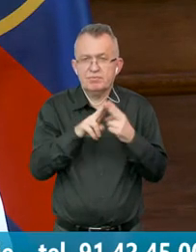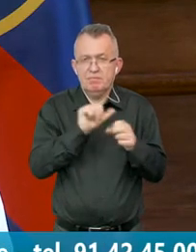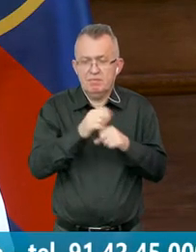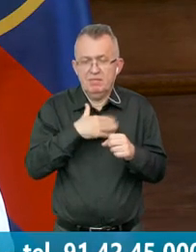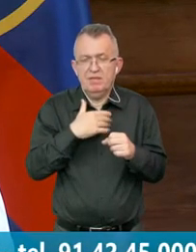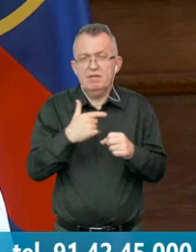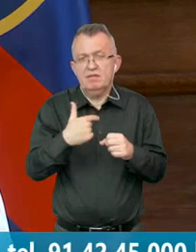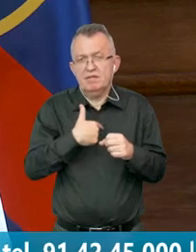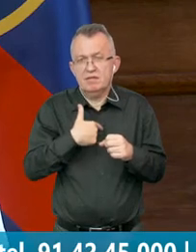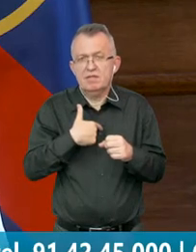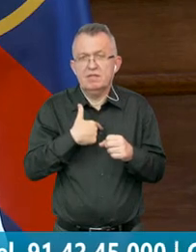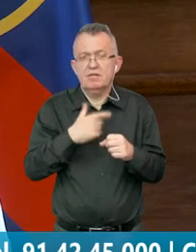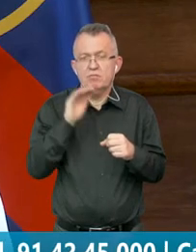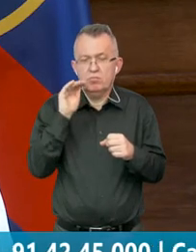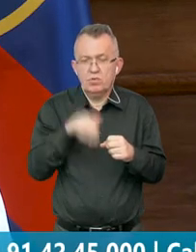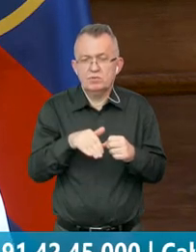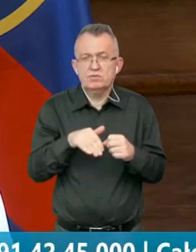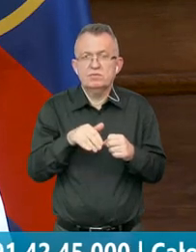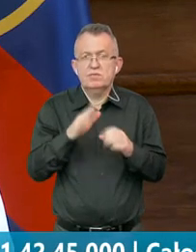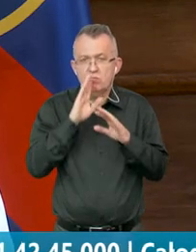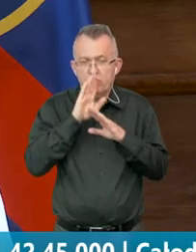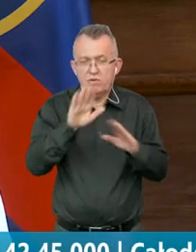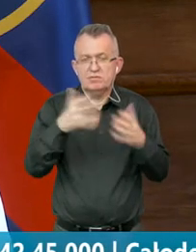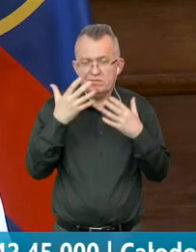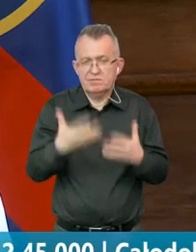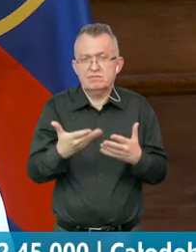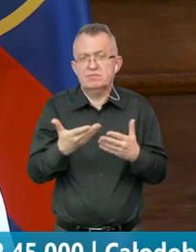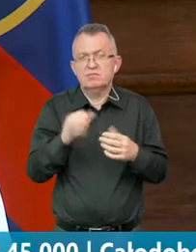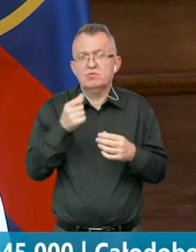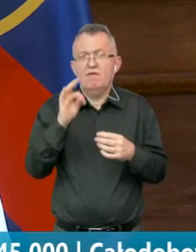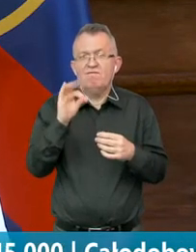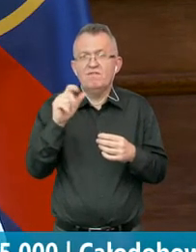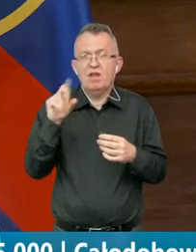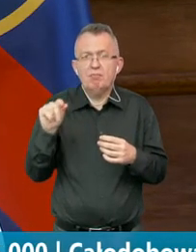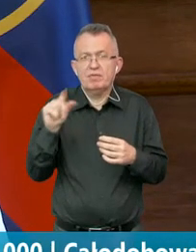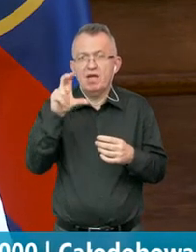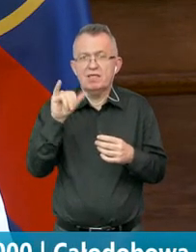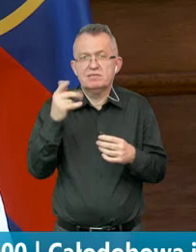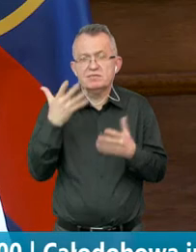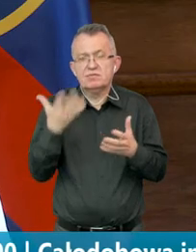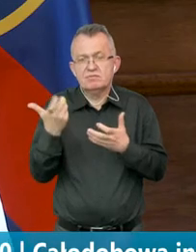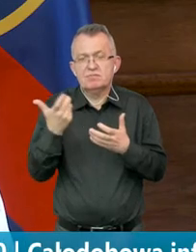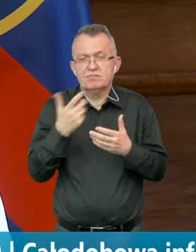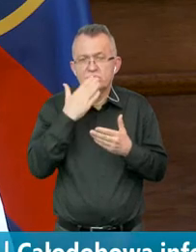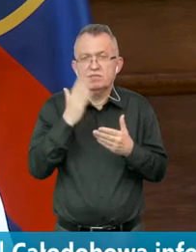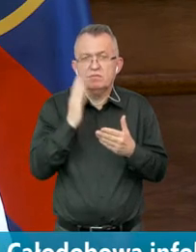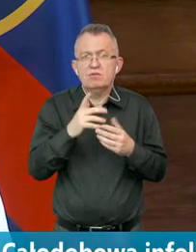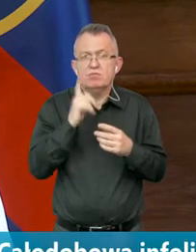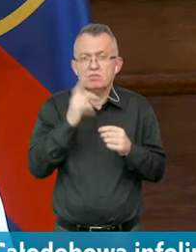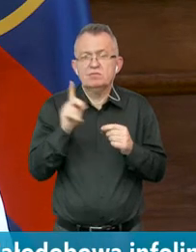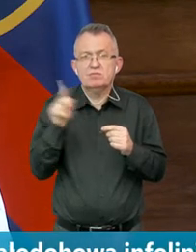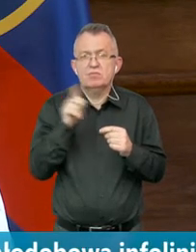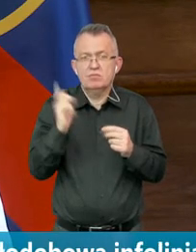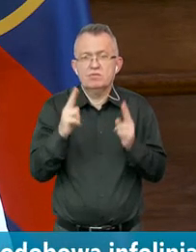mnie oczywiście możemy z przyjemnością udokumentować to, zobaczymy co pan Filip na to wszystko powie, więc te wszystkie szczegóły muszą zostać między